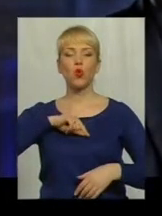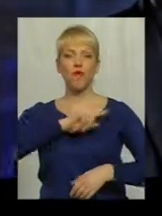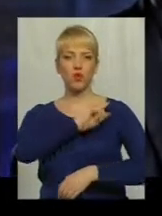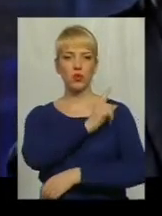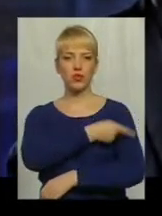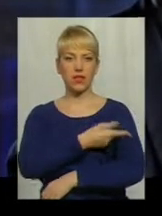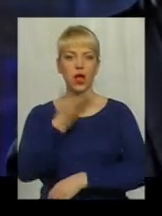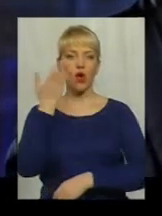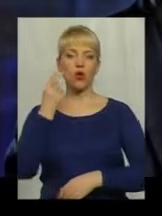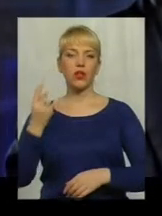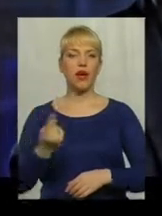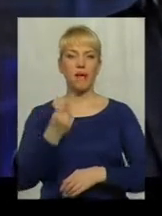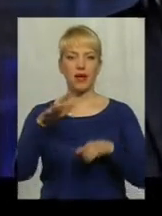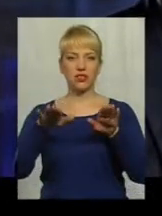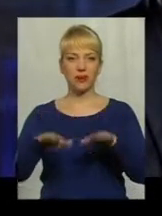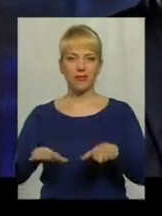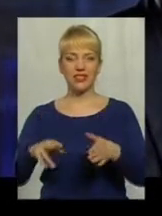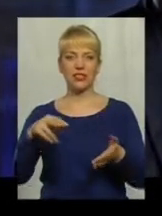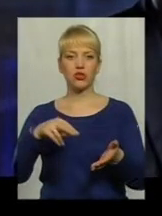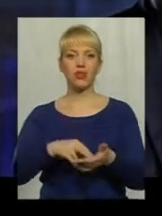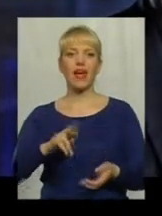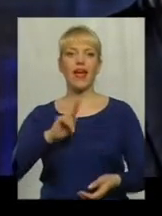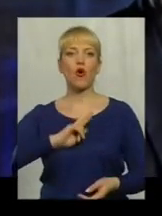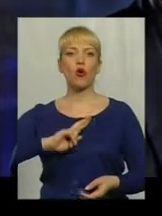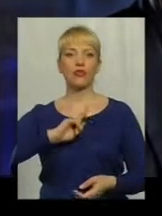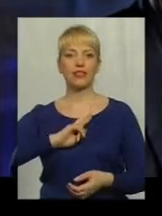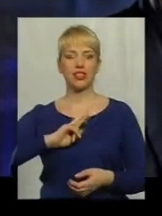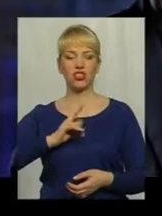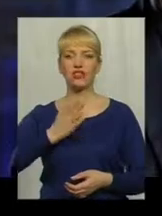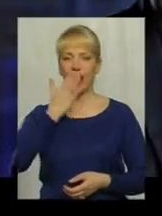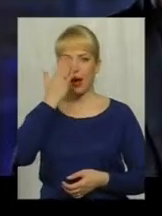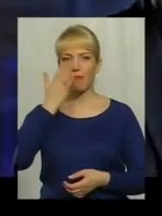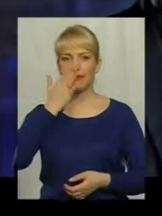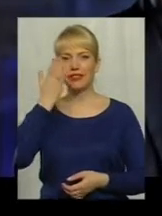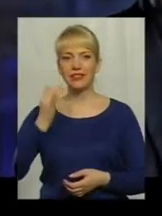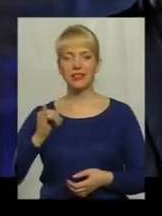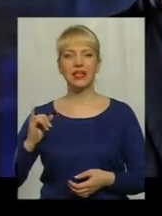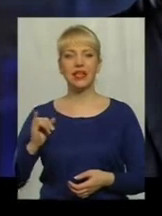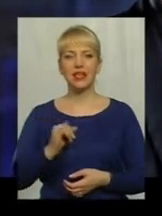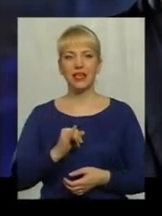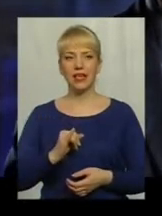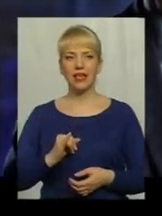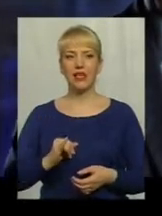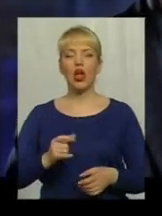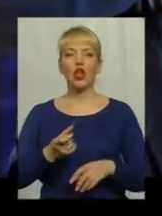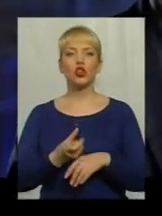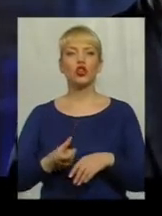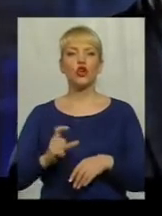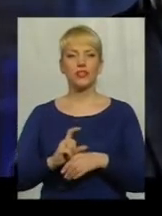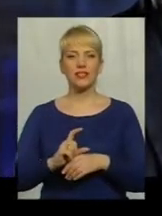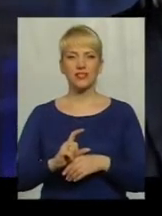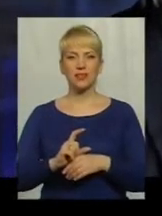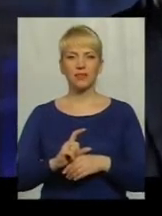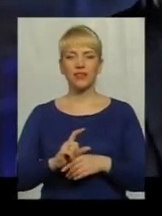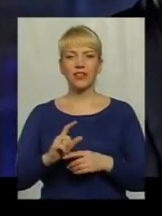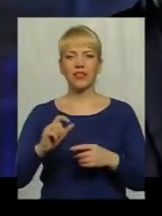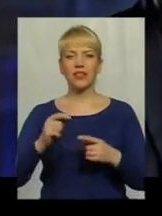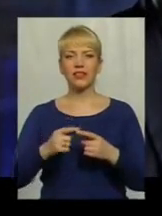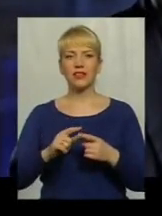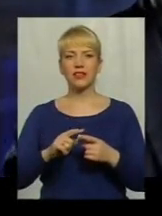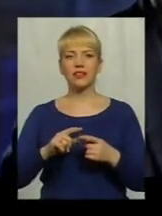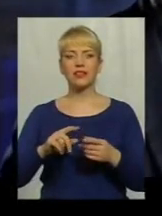Коли на перше місце стають егоїстичні, амбіційні, і досі такі збочені фактори,